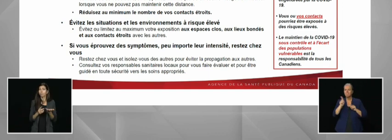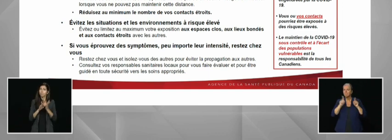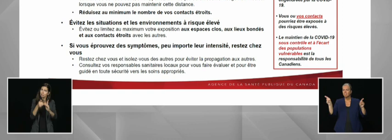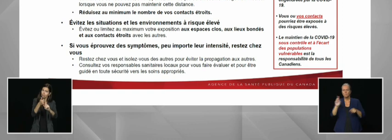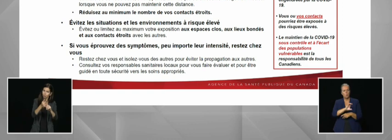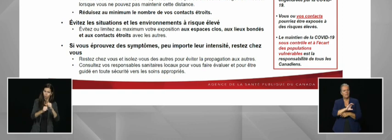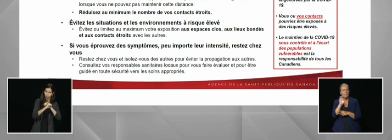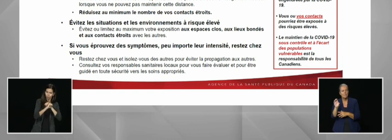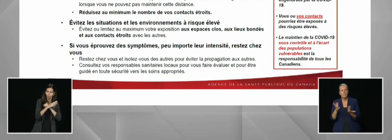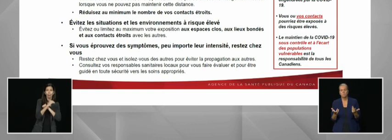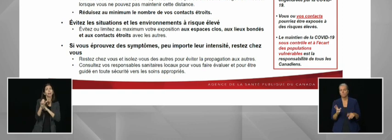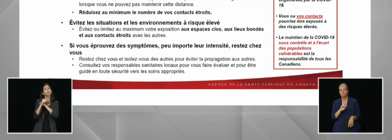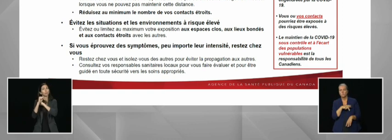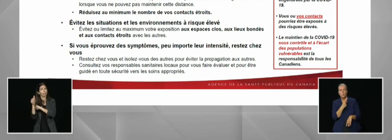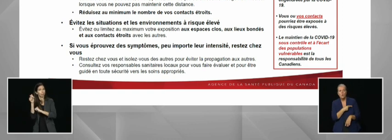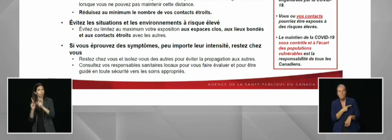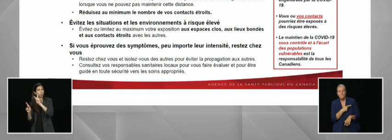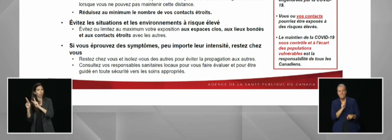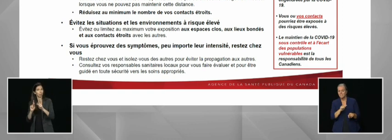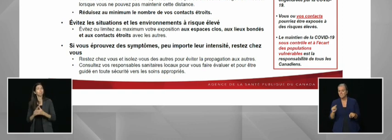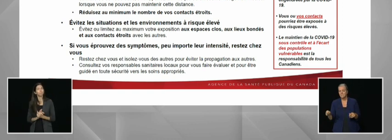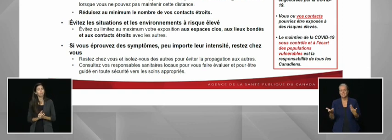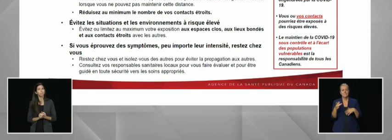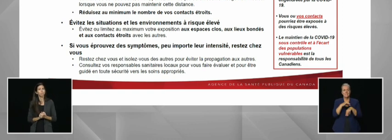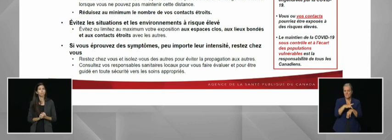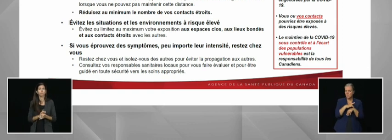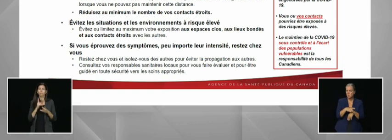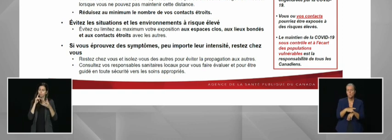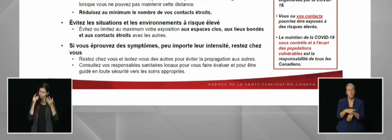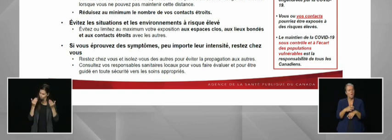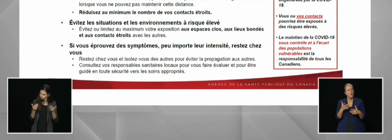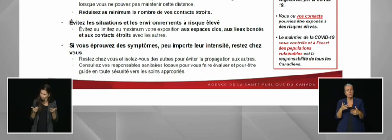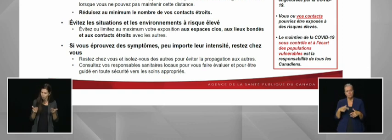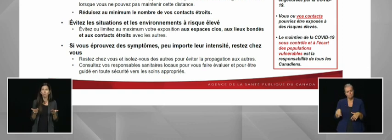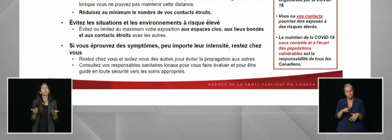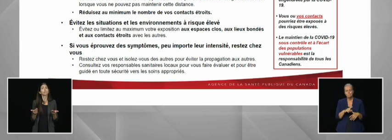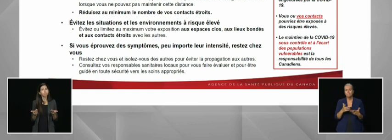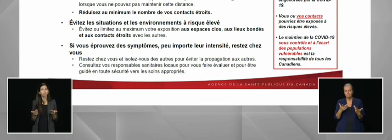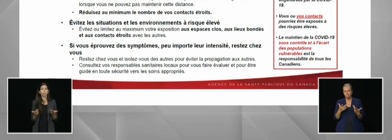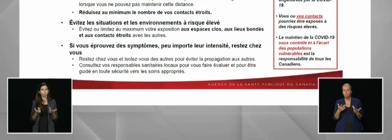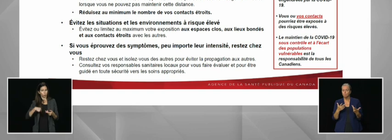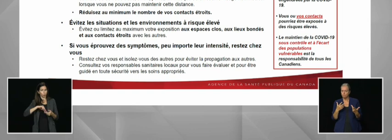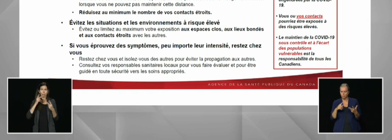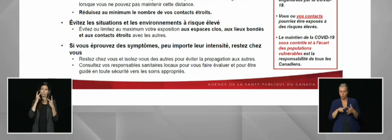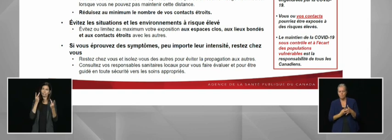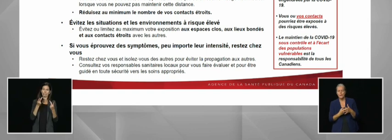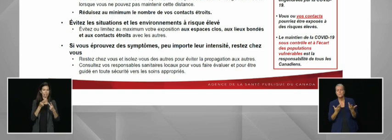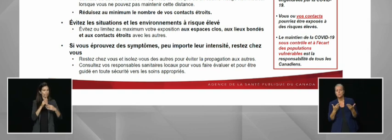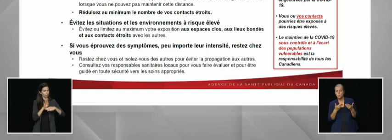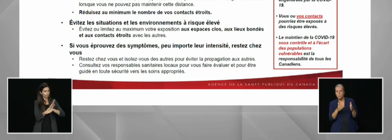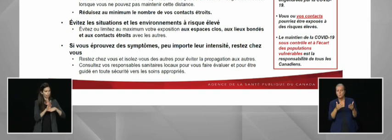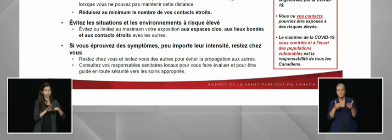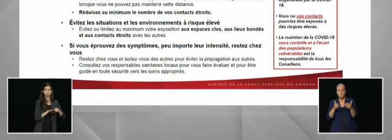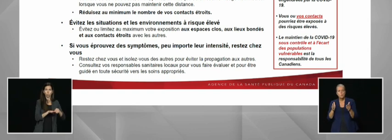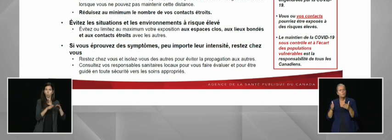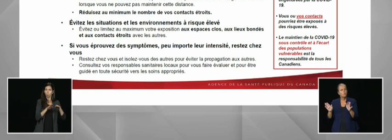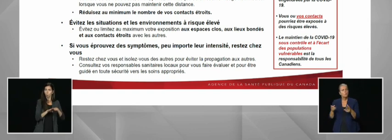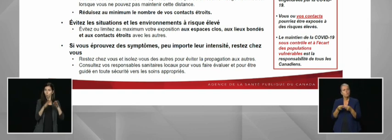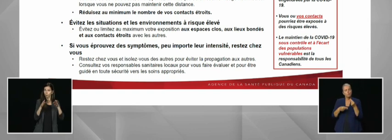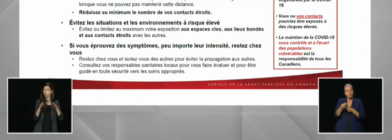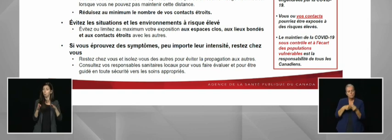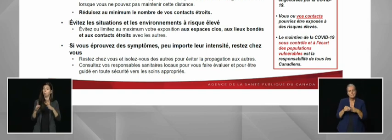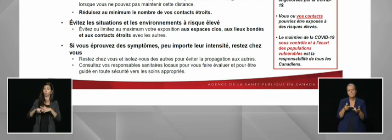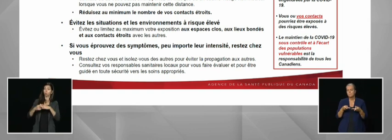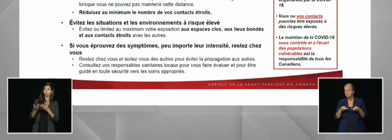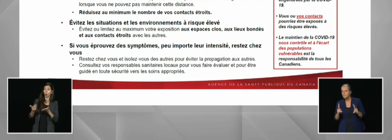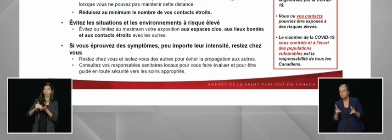continuent d'accroître les activités sociales et économiques en mettant en place des